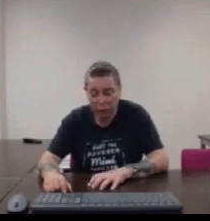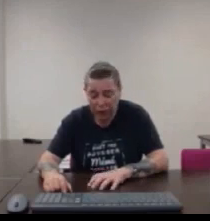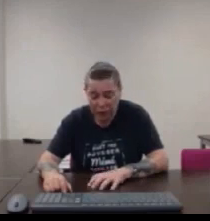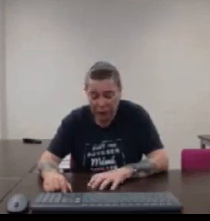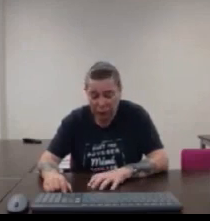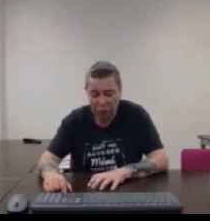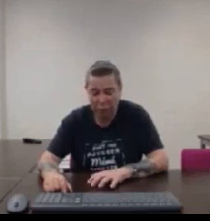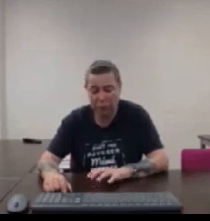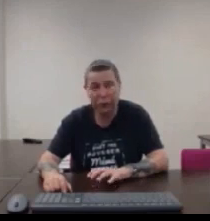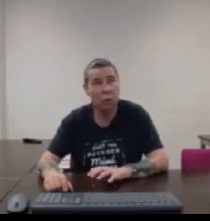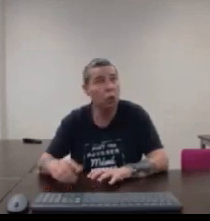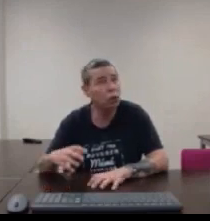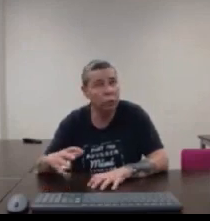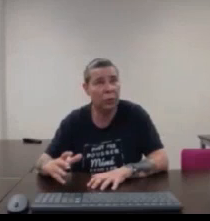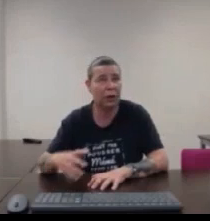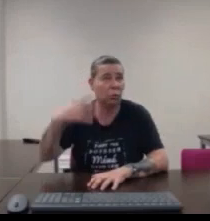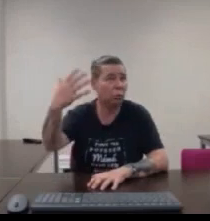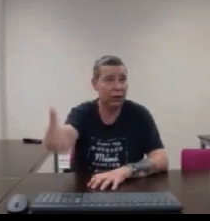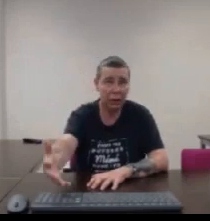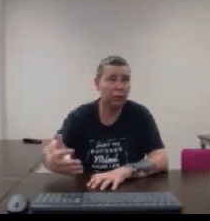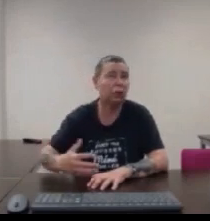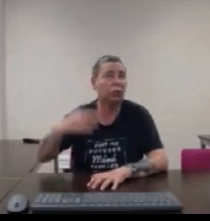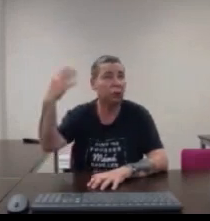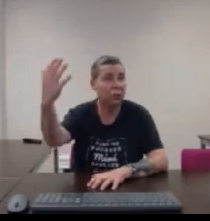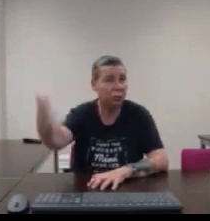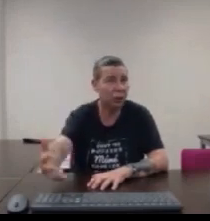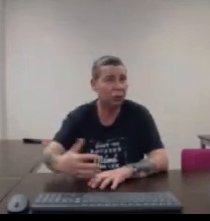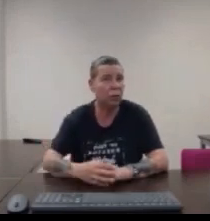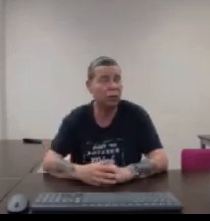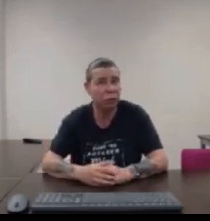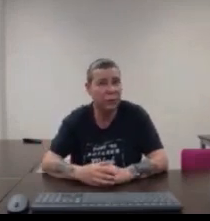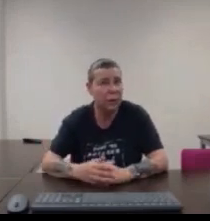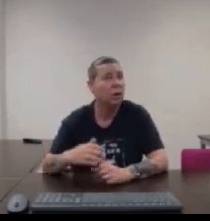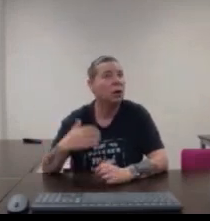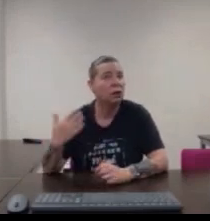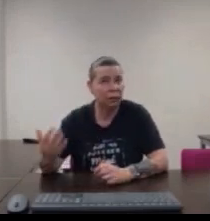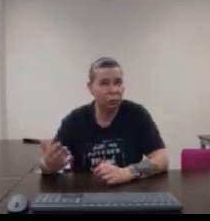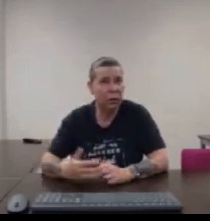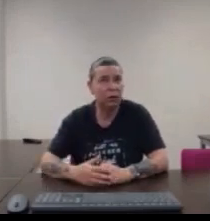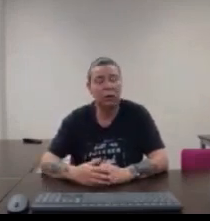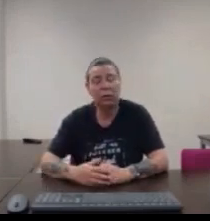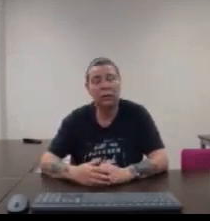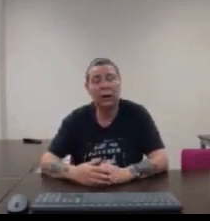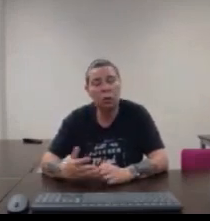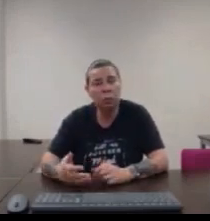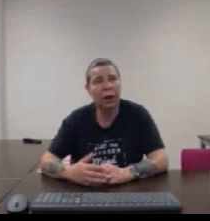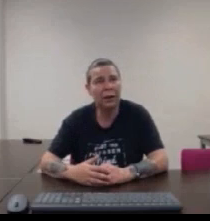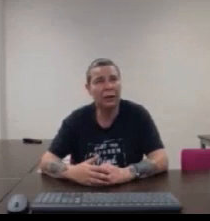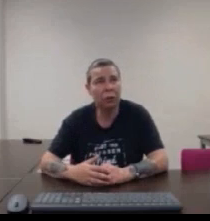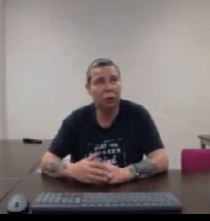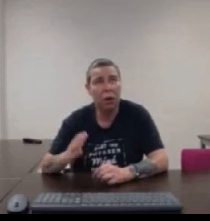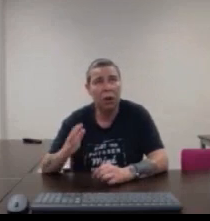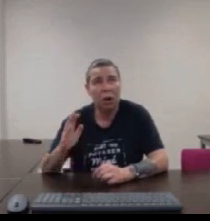façon. Si vous avez des questions complémentaires ou que vous souhaitez qu'on vienne dans votre entreprise pour éventuellement discuter d'éventuels travaux qu'on